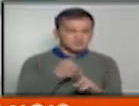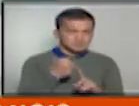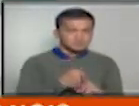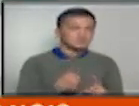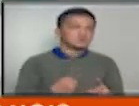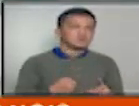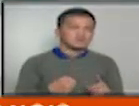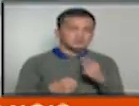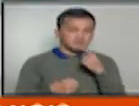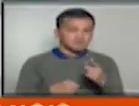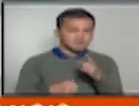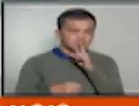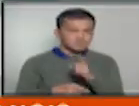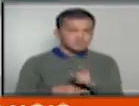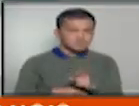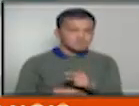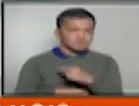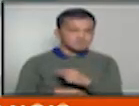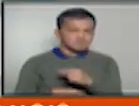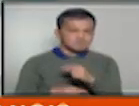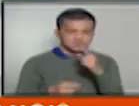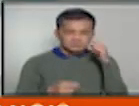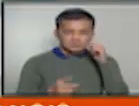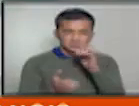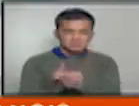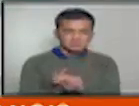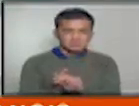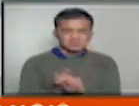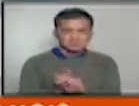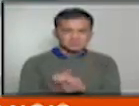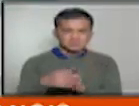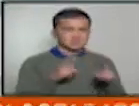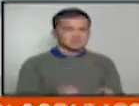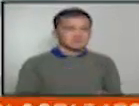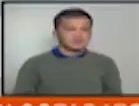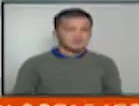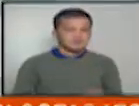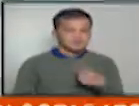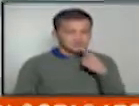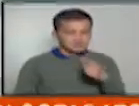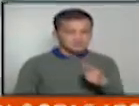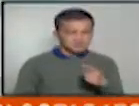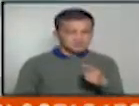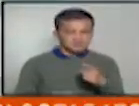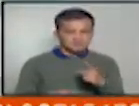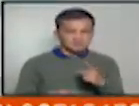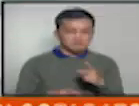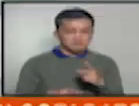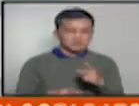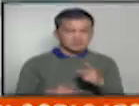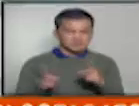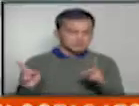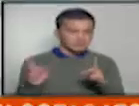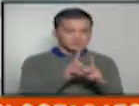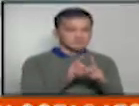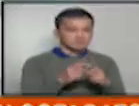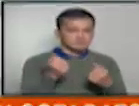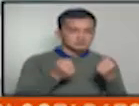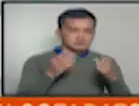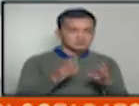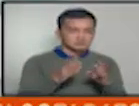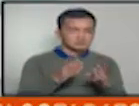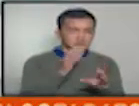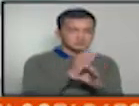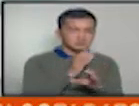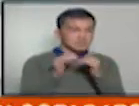pa. Ang totoo po, yung asawa niyan, inimatay, sir. Nung ko po, sugurin yung driver ng barangay